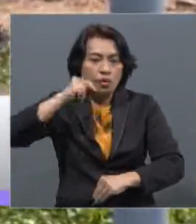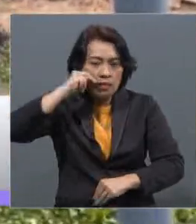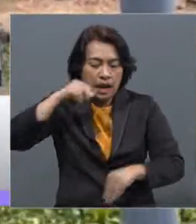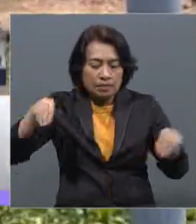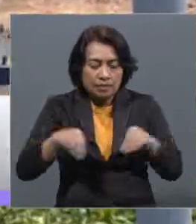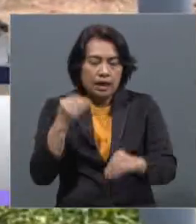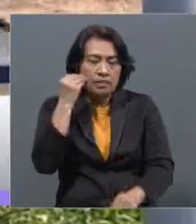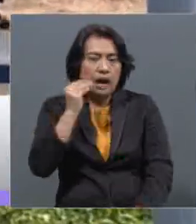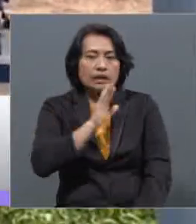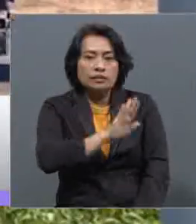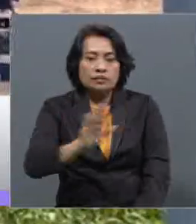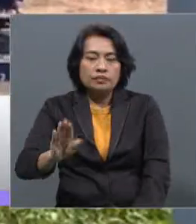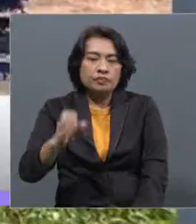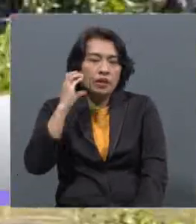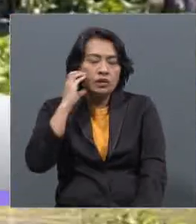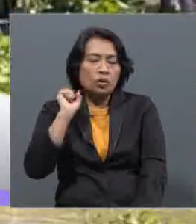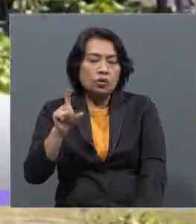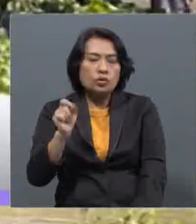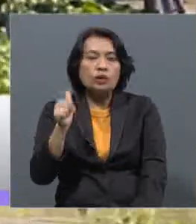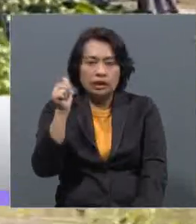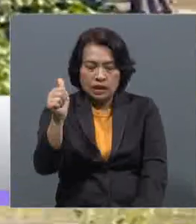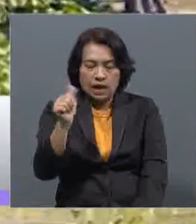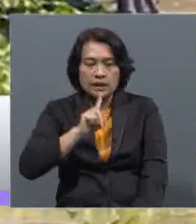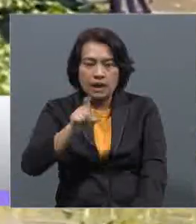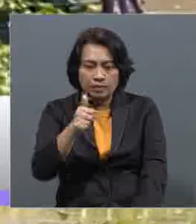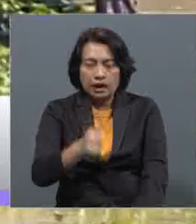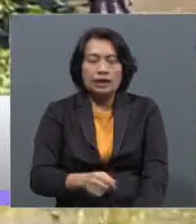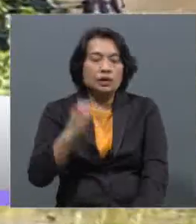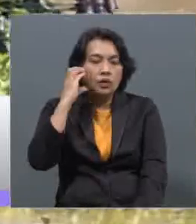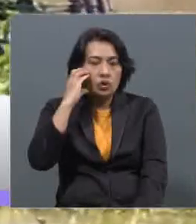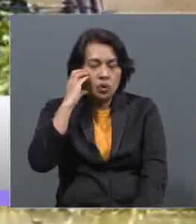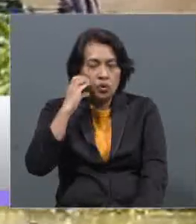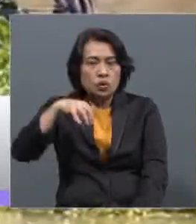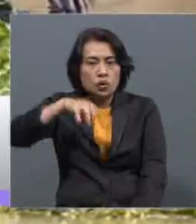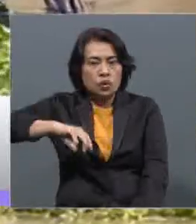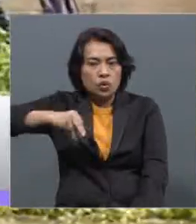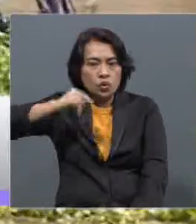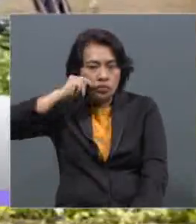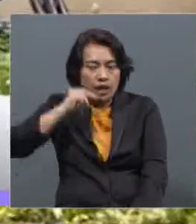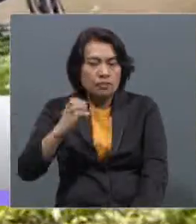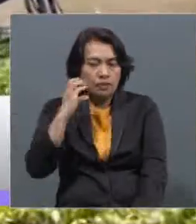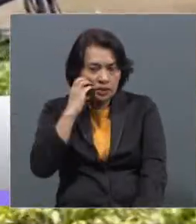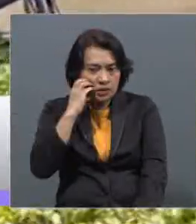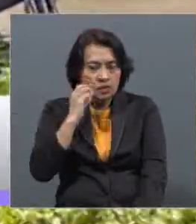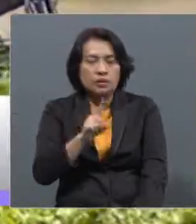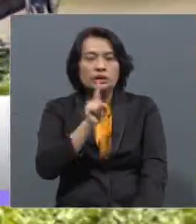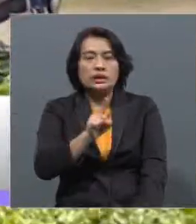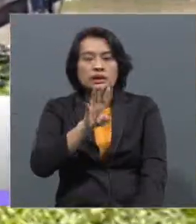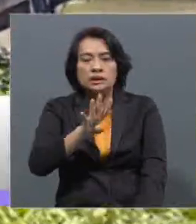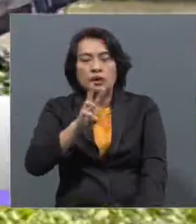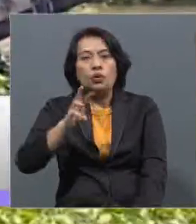อยู่ใกล้บ้านท่านหรือถ้าจะโทรศัพท์ก็สามารถโทรไปถามได้นะครับที่สายด่วนของกรมชลประธานหมายเลขโทรศัพท์นะครับ